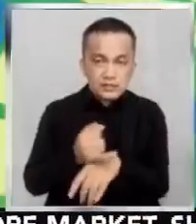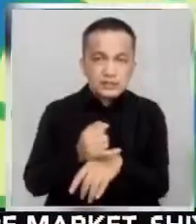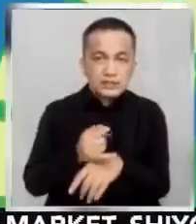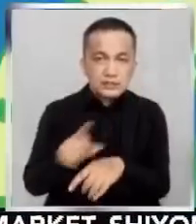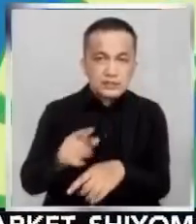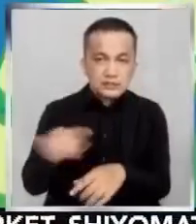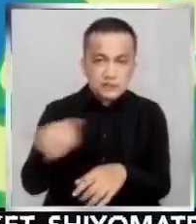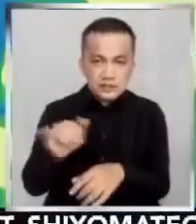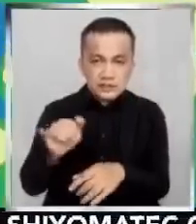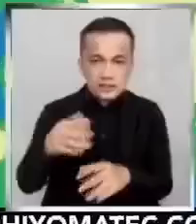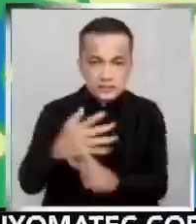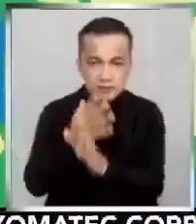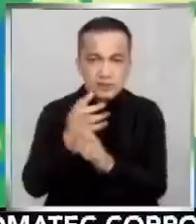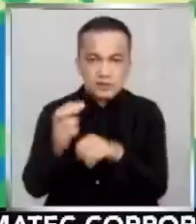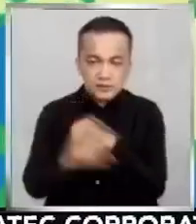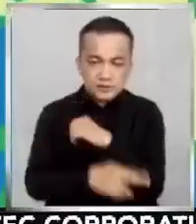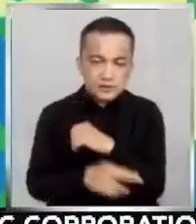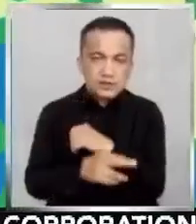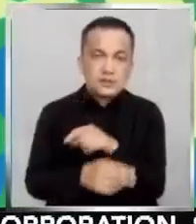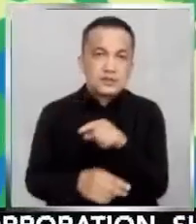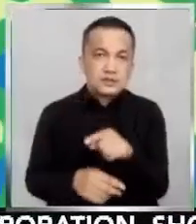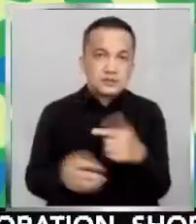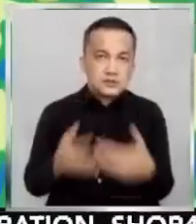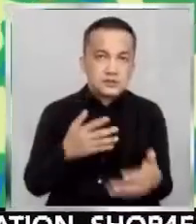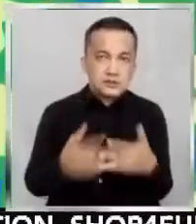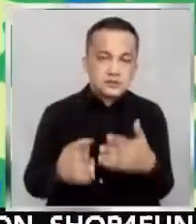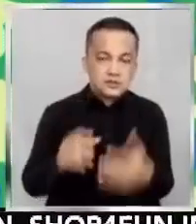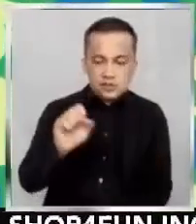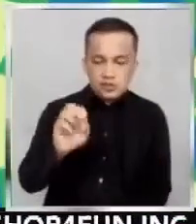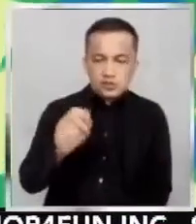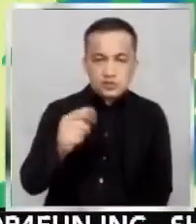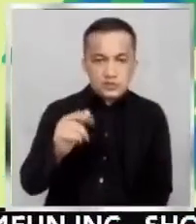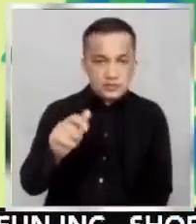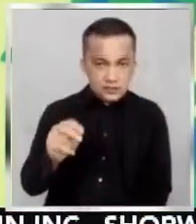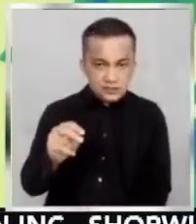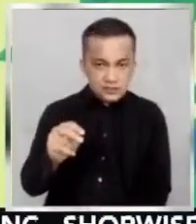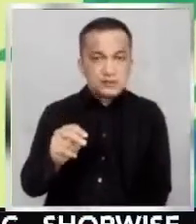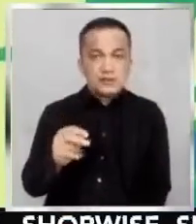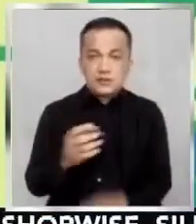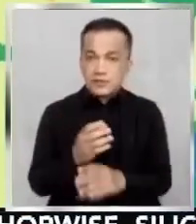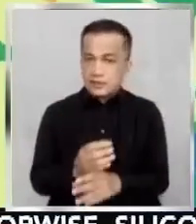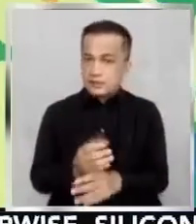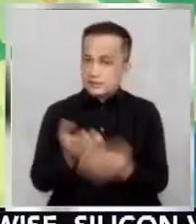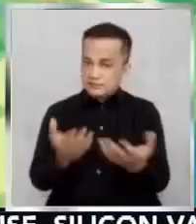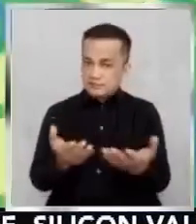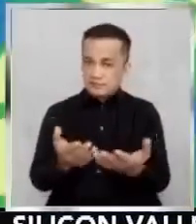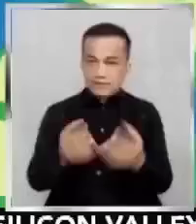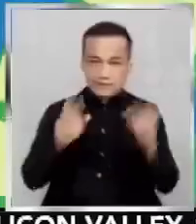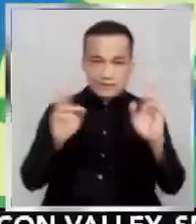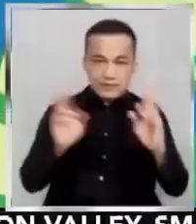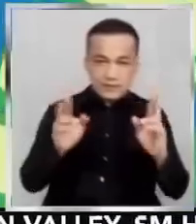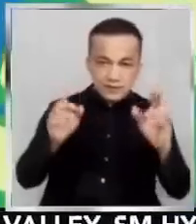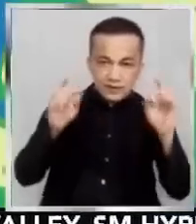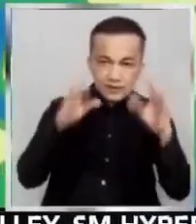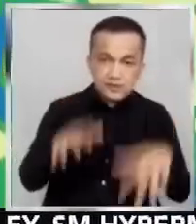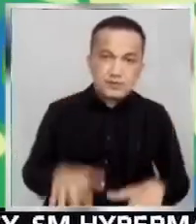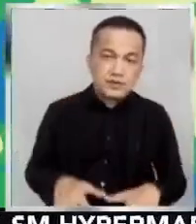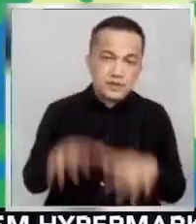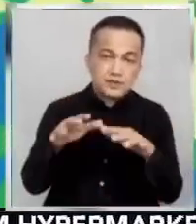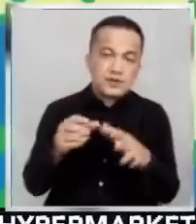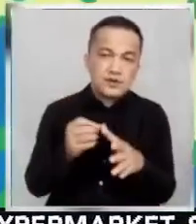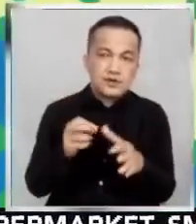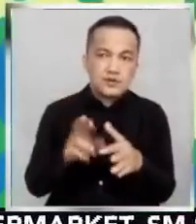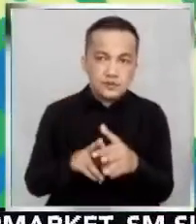Davao Region at maging dito sa Soccsaryen. Kaya magdoble ingat po at maging alerto sa banta ng baha o kaya naman